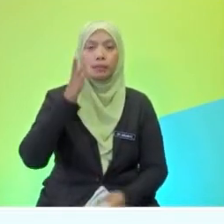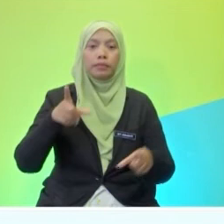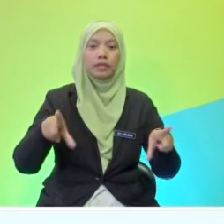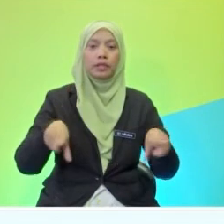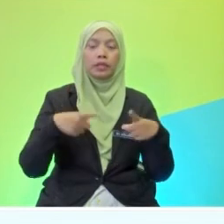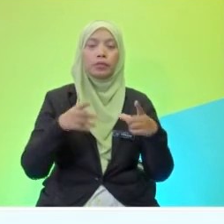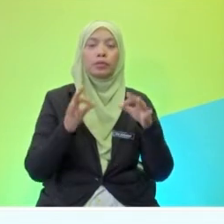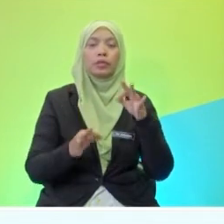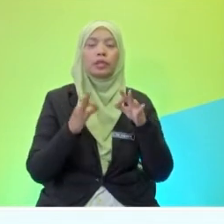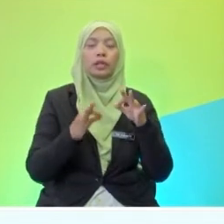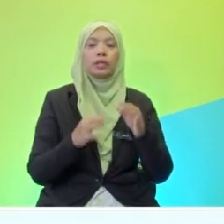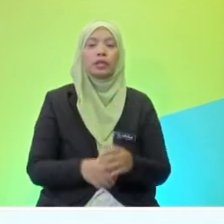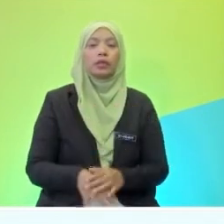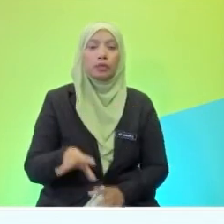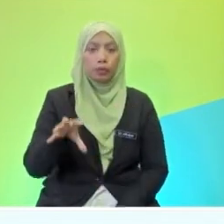kutipan